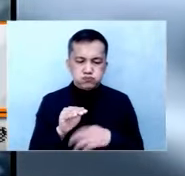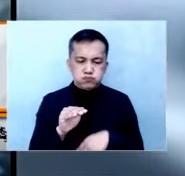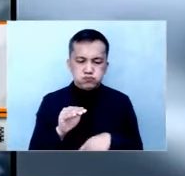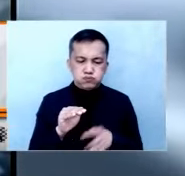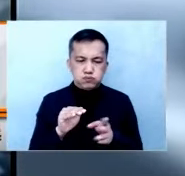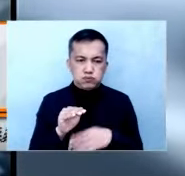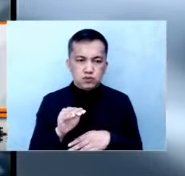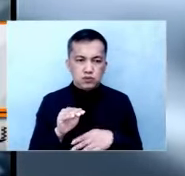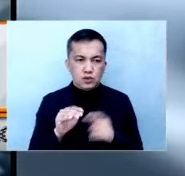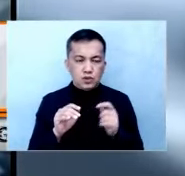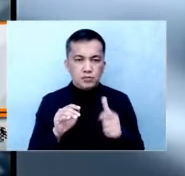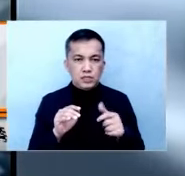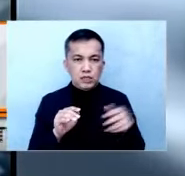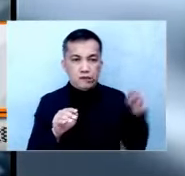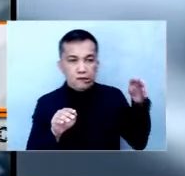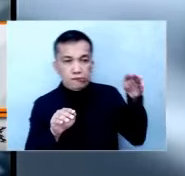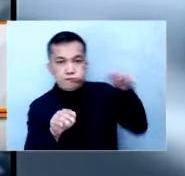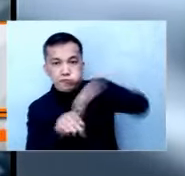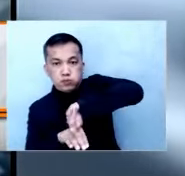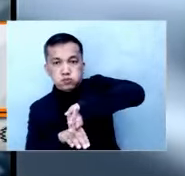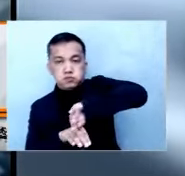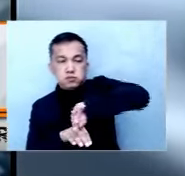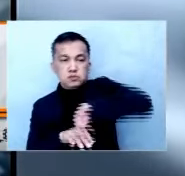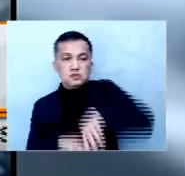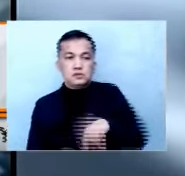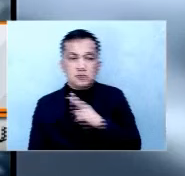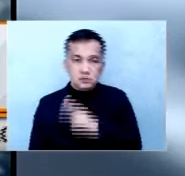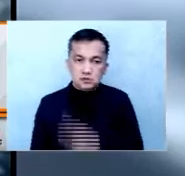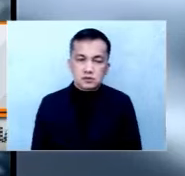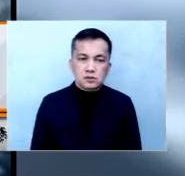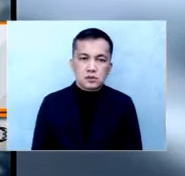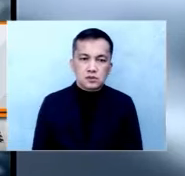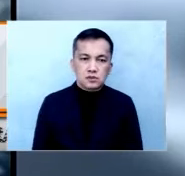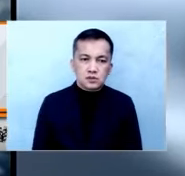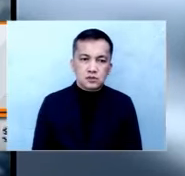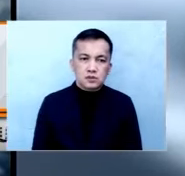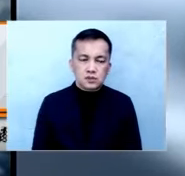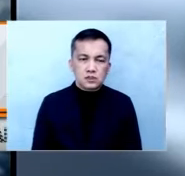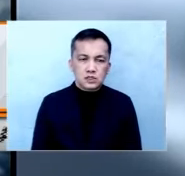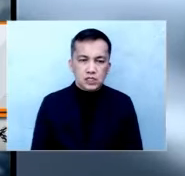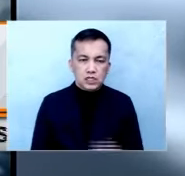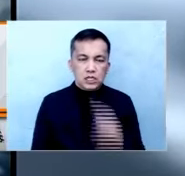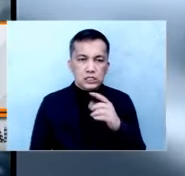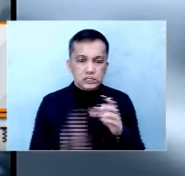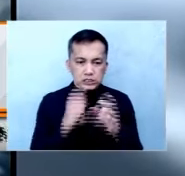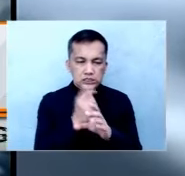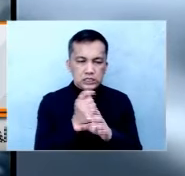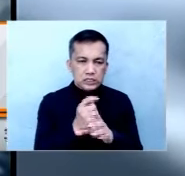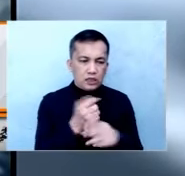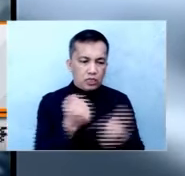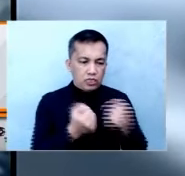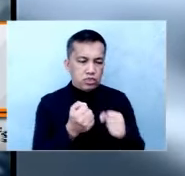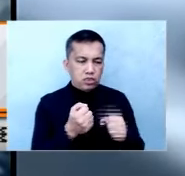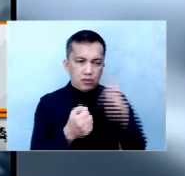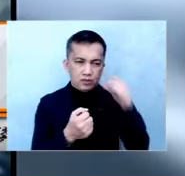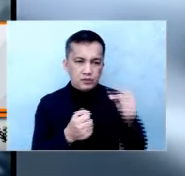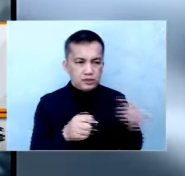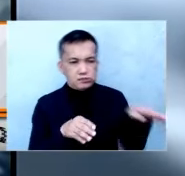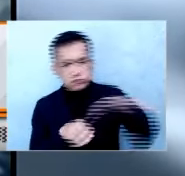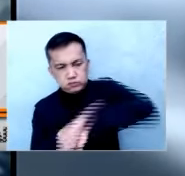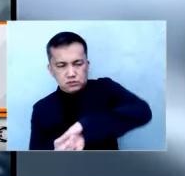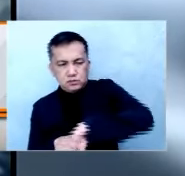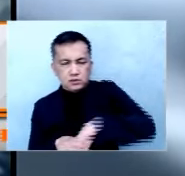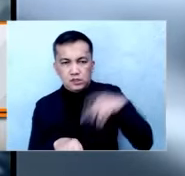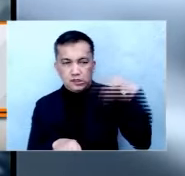itong mabagsakan ng isang truck. Lumalabas na matulin ang takbo ng truck kaya nawala ng kontrol at nahulog sa ibabang bahagi